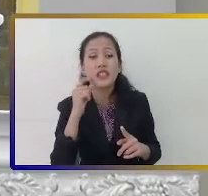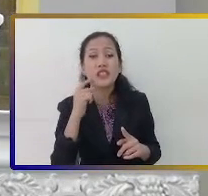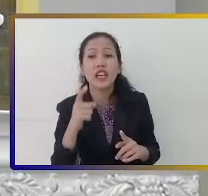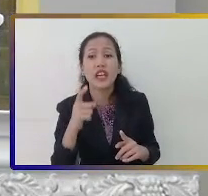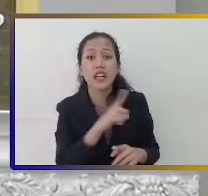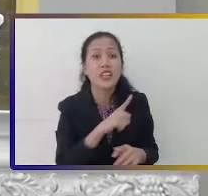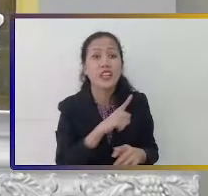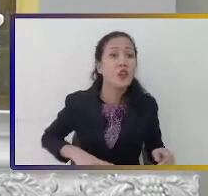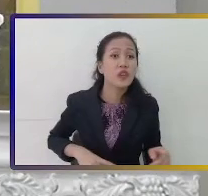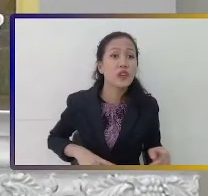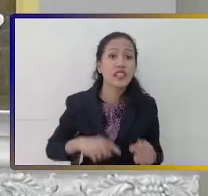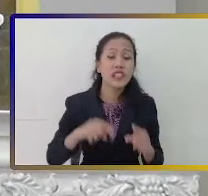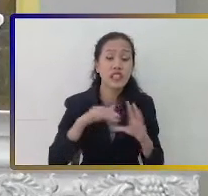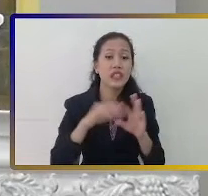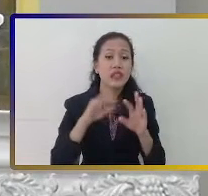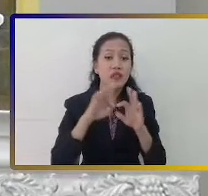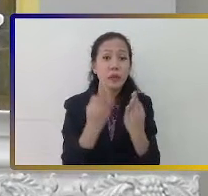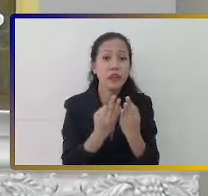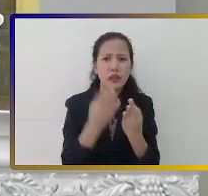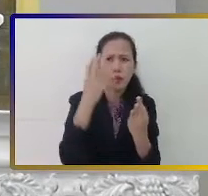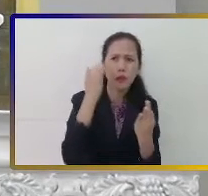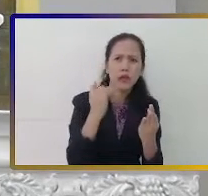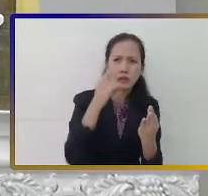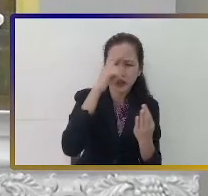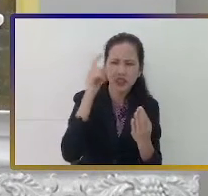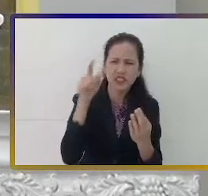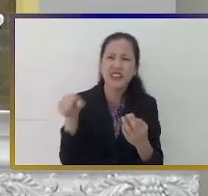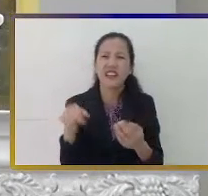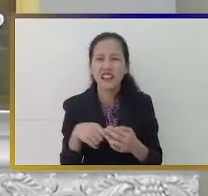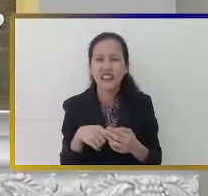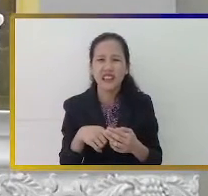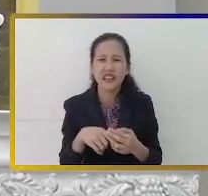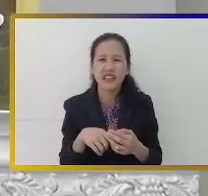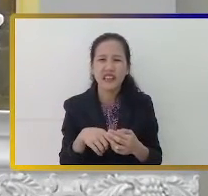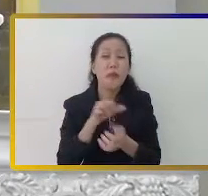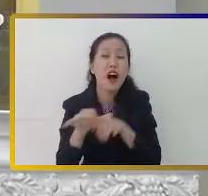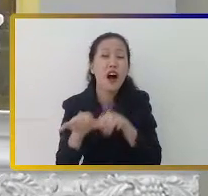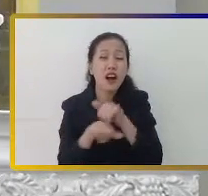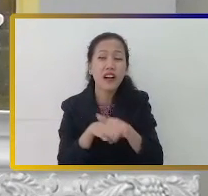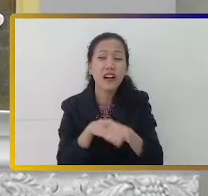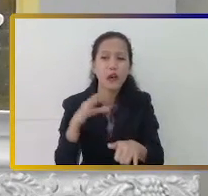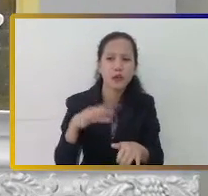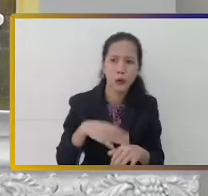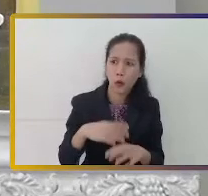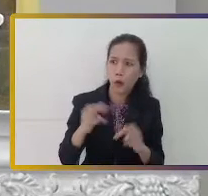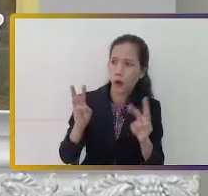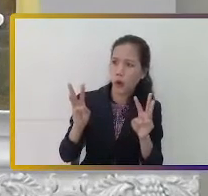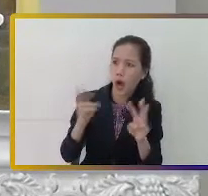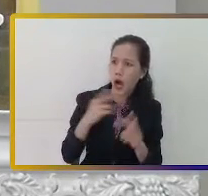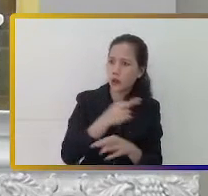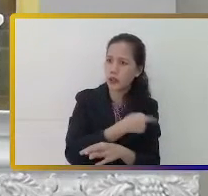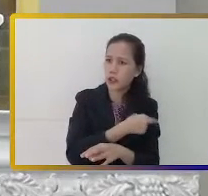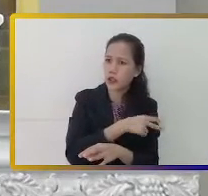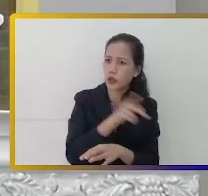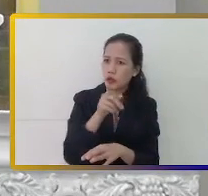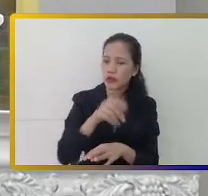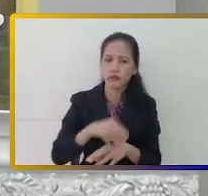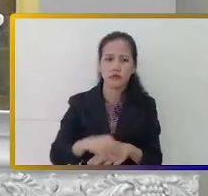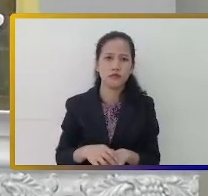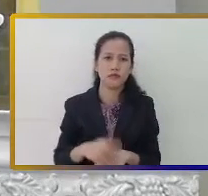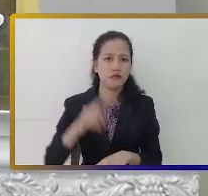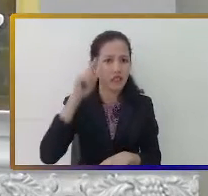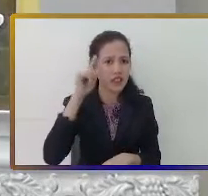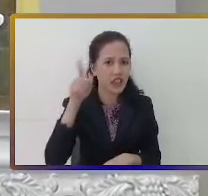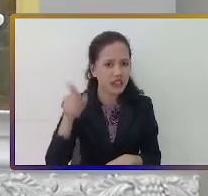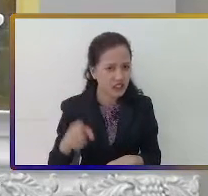Kapatid, wala pong pangako ang Panginoon na hindi po binigay sa atin. Ang problema is not, we are not putting our